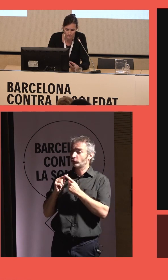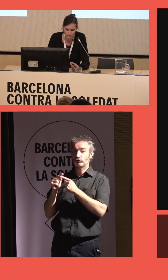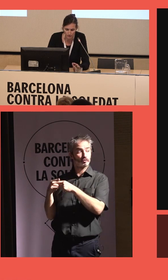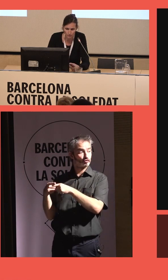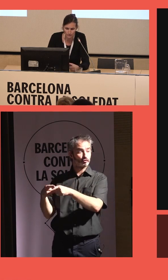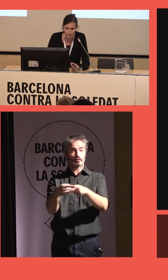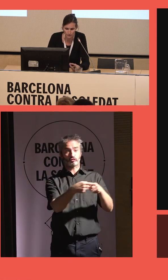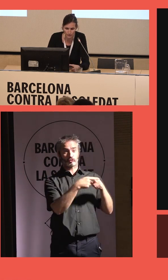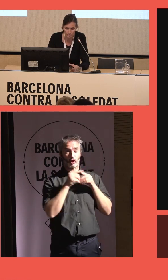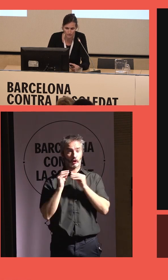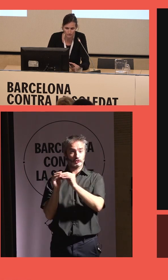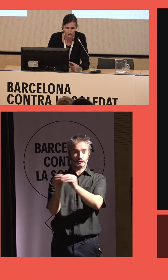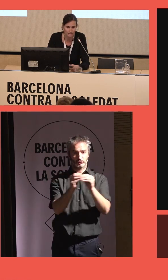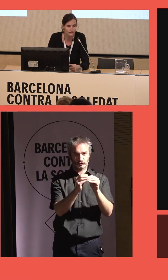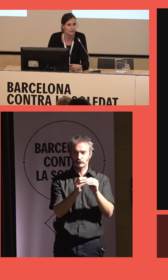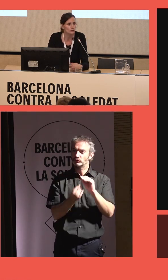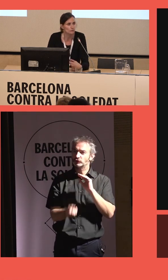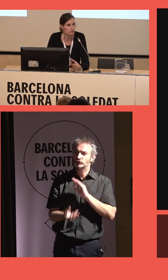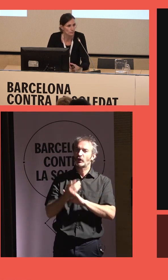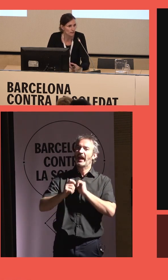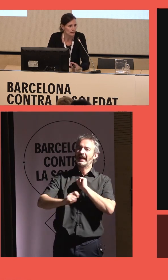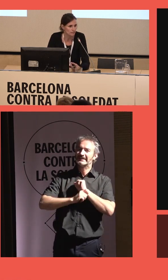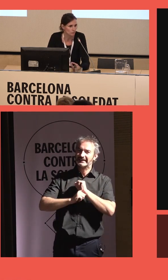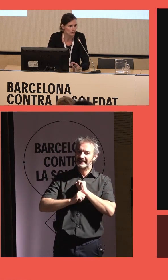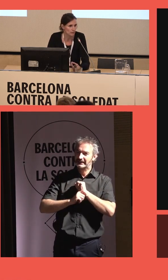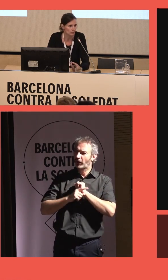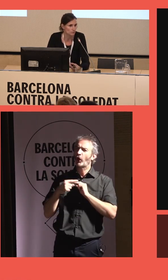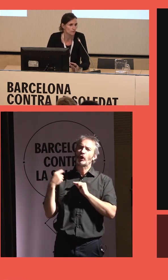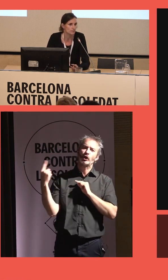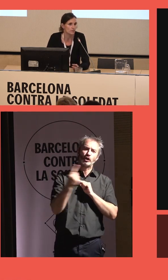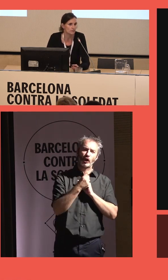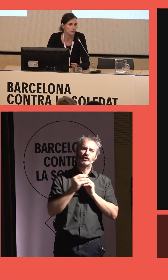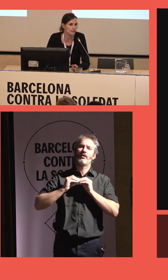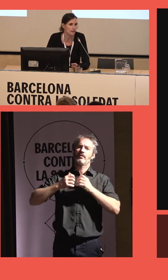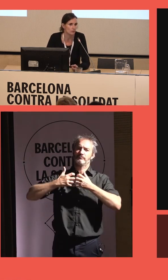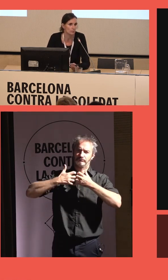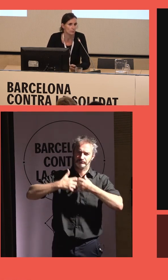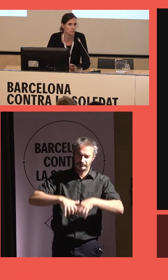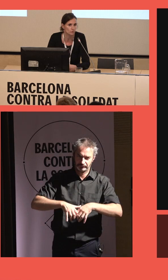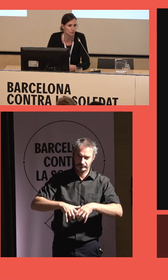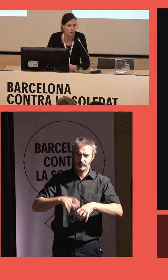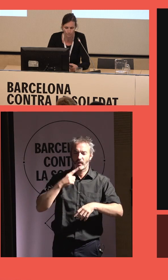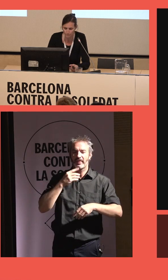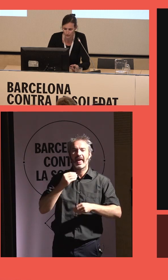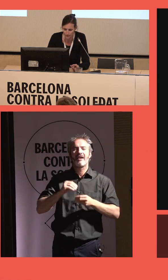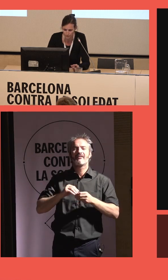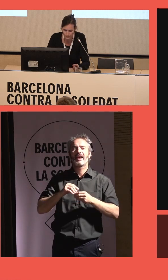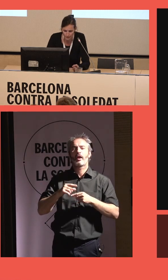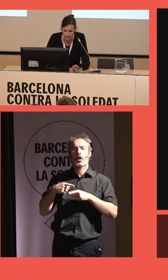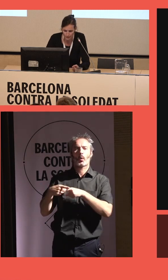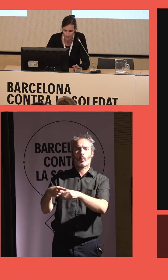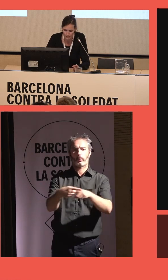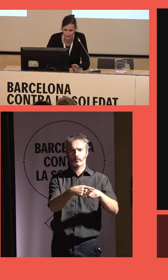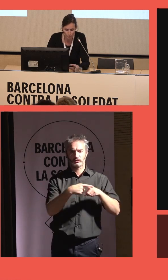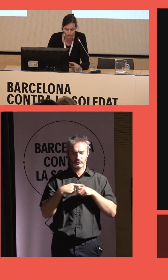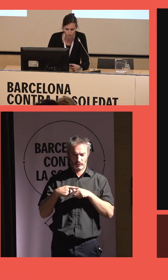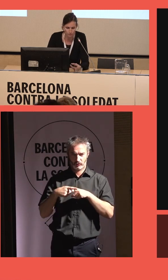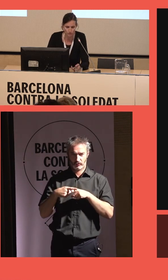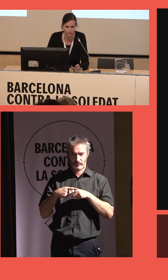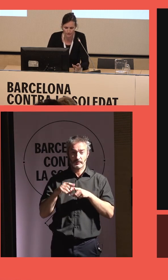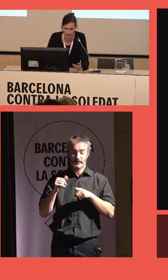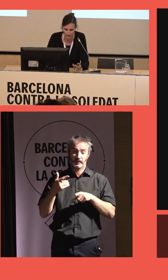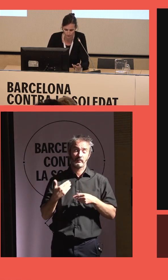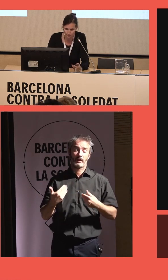acabar dissenyant unes estratègies que entre tots també executarem o sigui des d'un escenari de coproducció i de